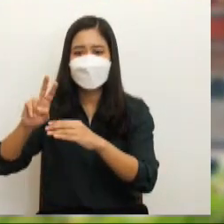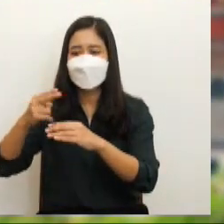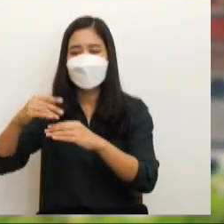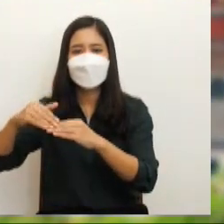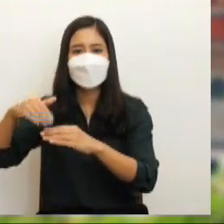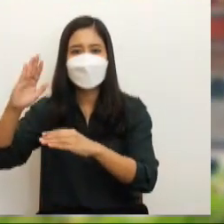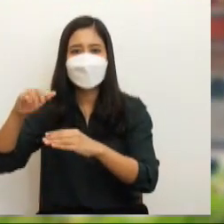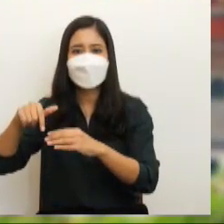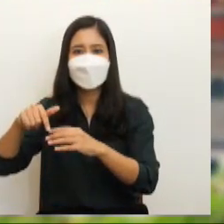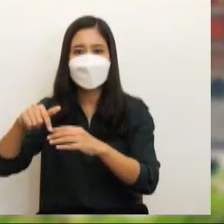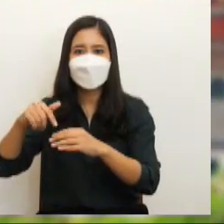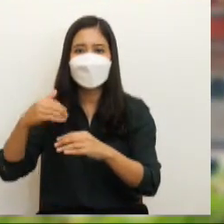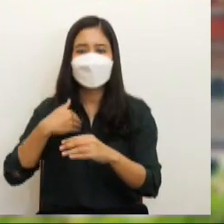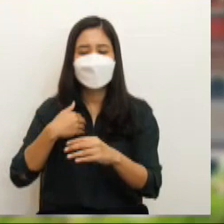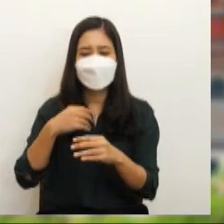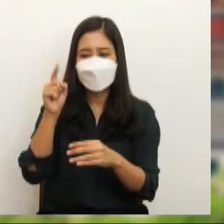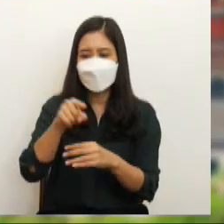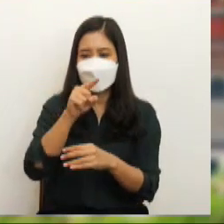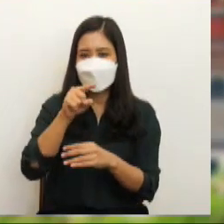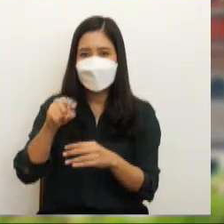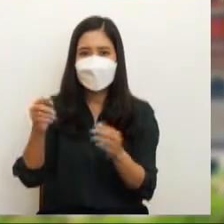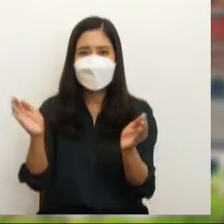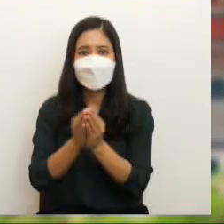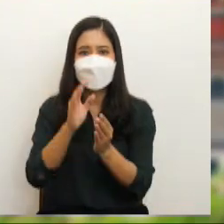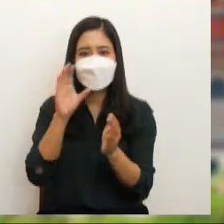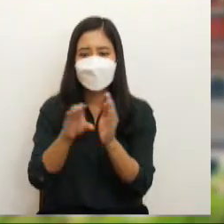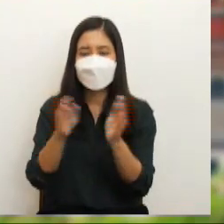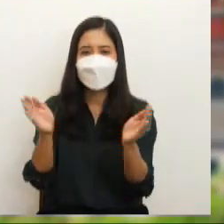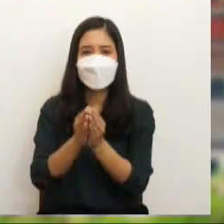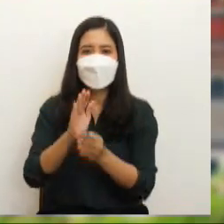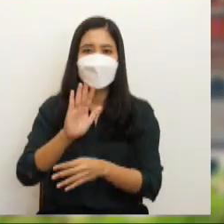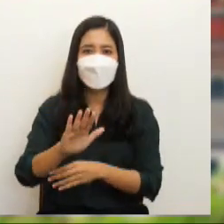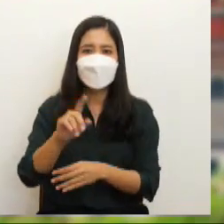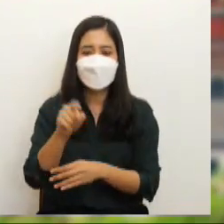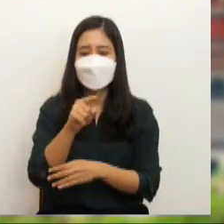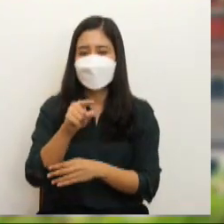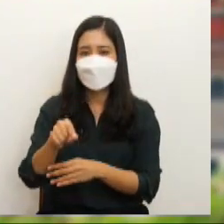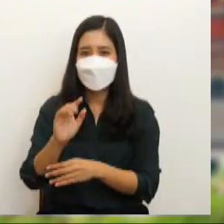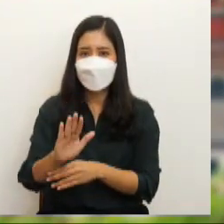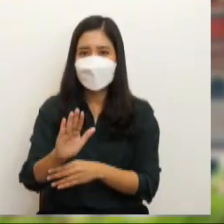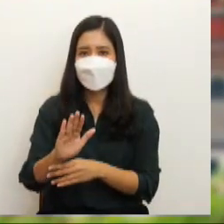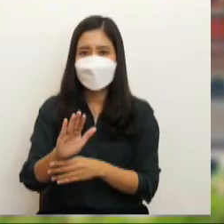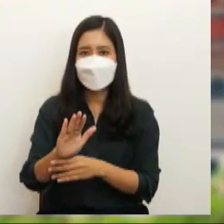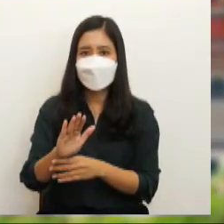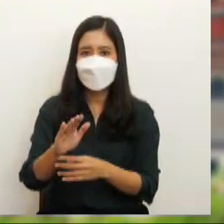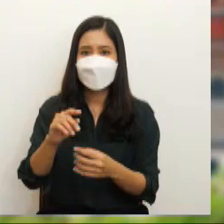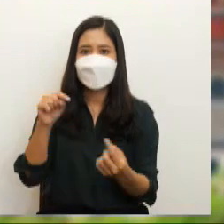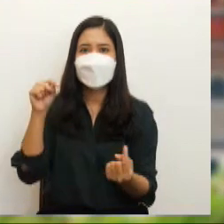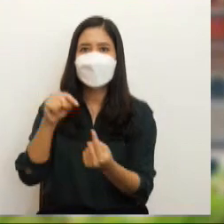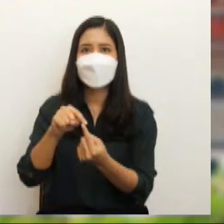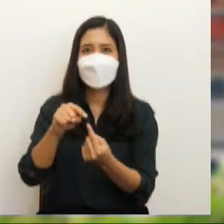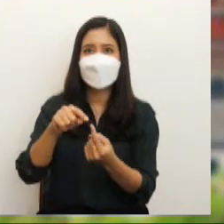ถ้าคิดเป็นเปอร์เซ็นต์ของภาพรวมทั้งหมดก็ตกประมาณสัก 37-38% ทีเดียวนะครับ แต่ถ้าแยก 280,000 คนโดยประมาณเนี่